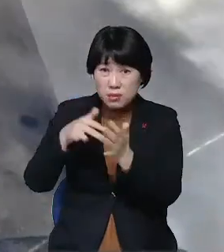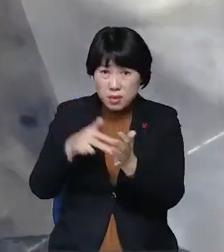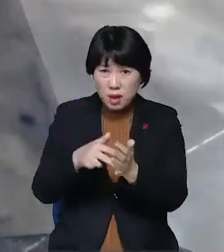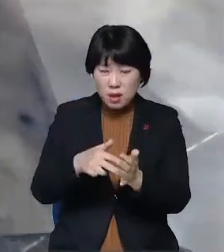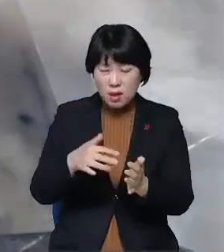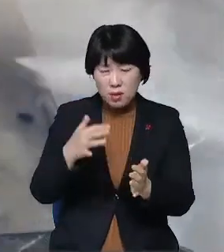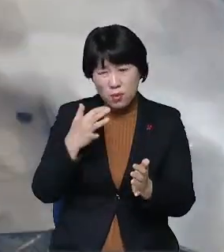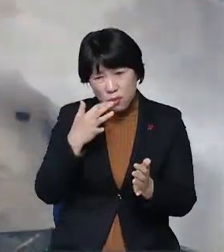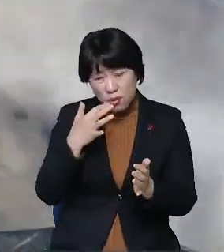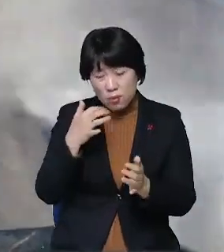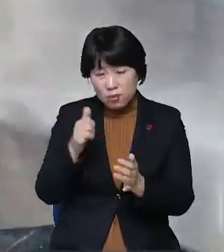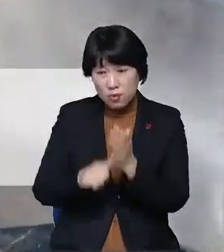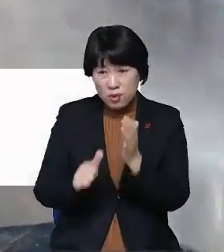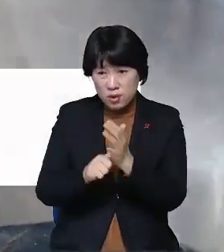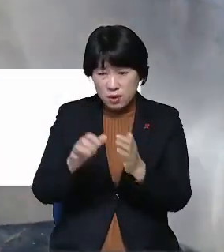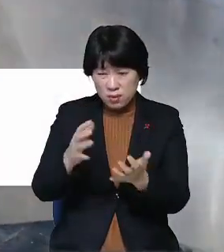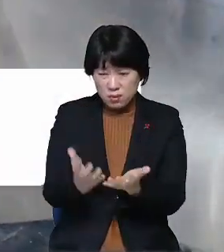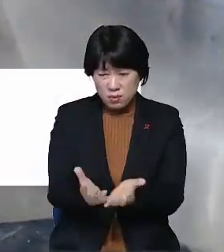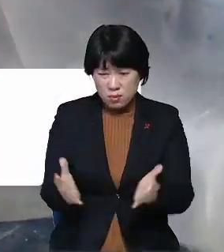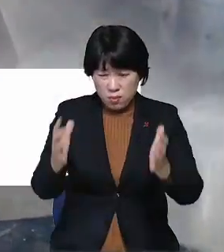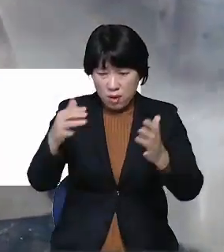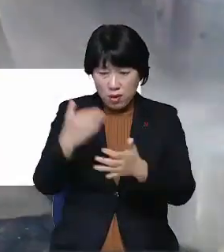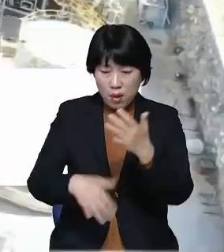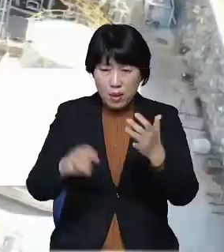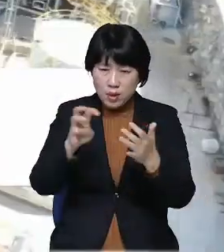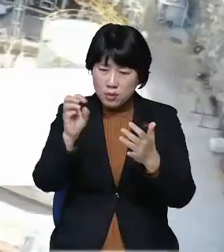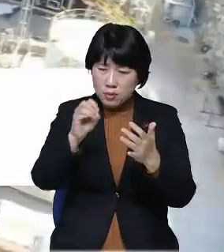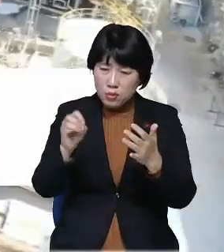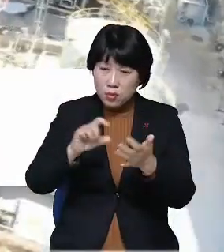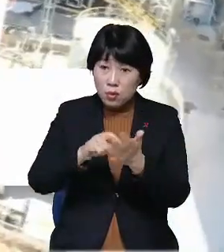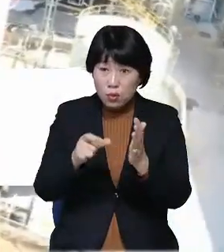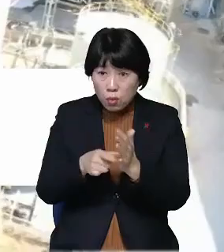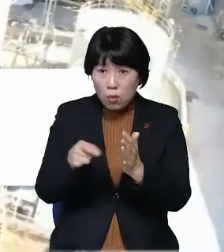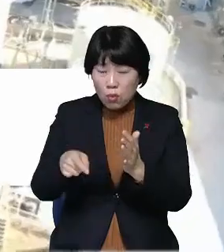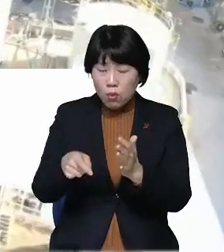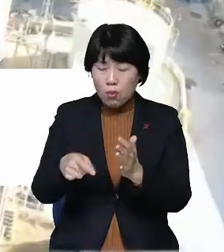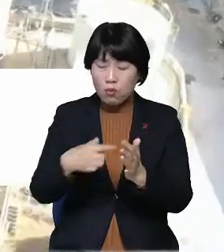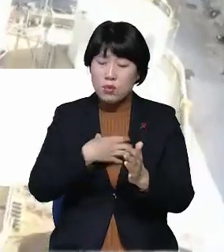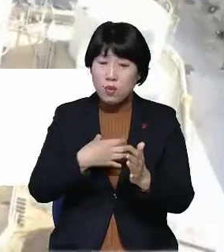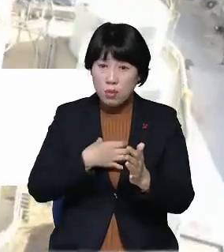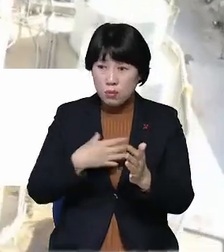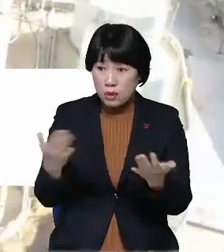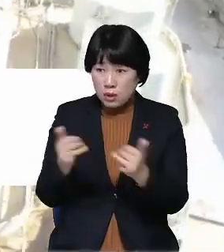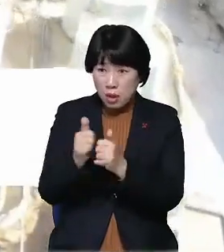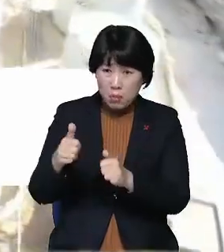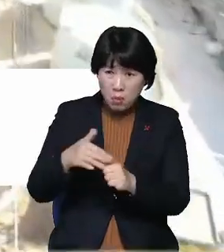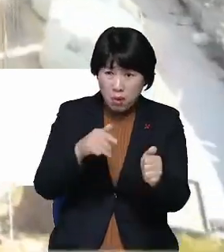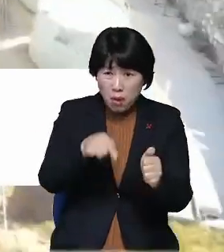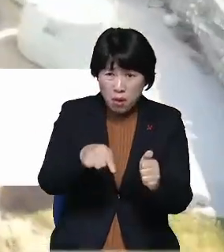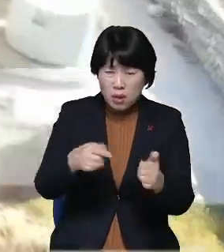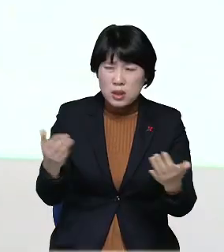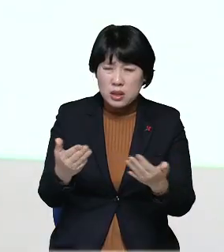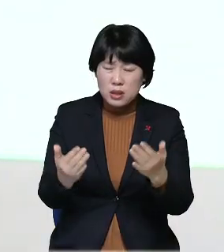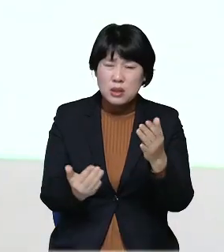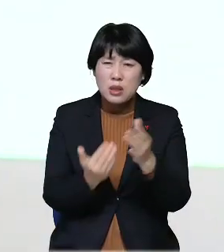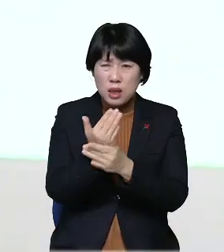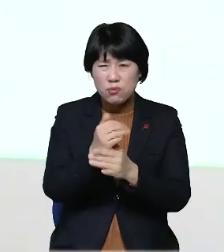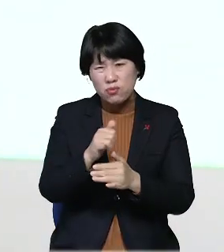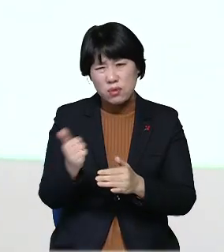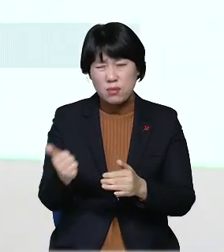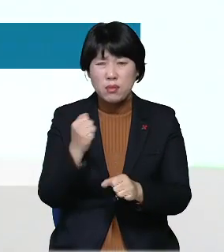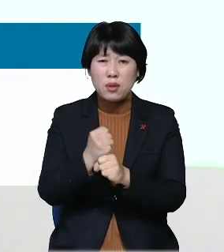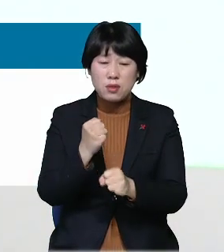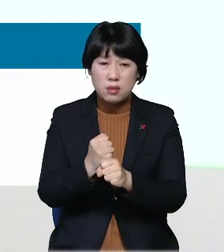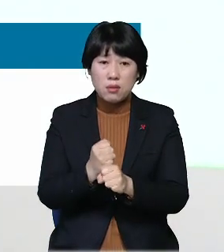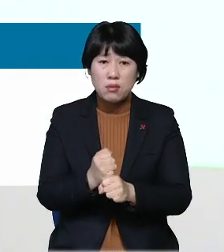고인화성 화학물질이 저장 탱크에 30% 남아있었는데도 노동자들을 현장에 투입해 참사를 불렀습니다. 작업을